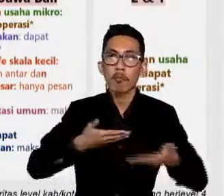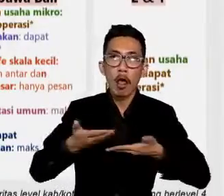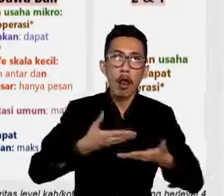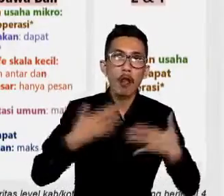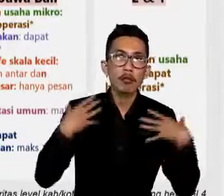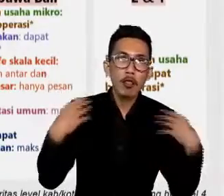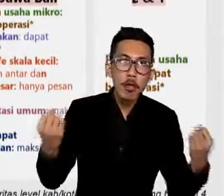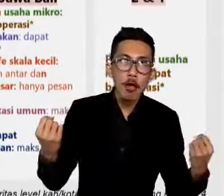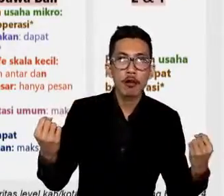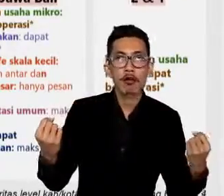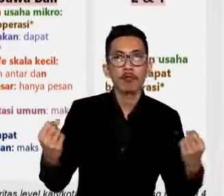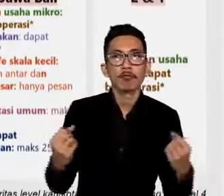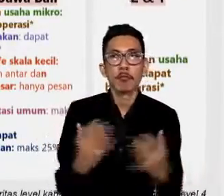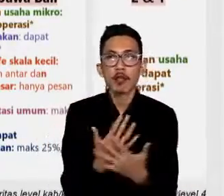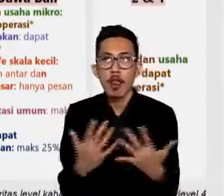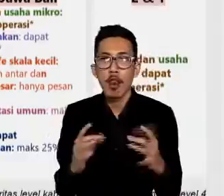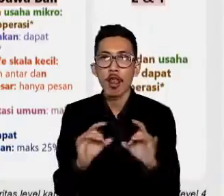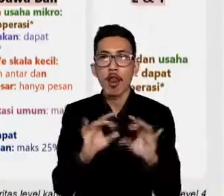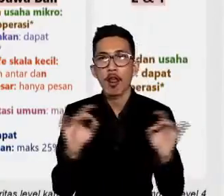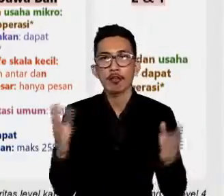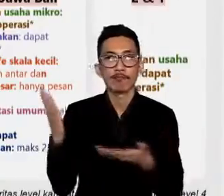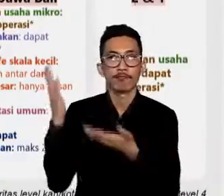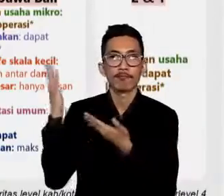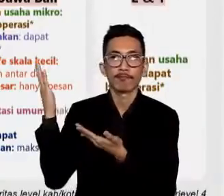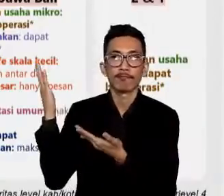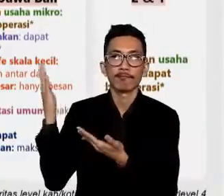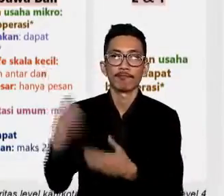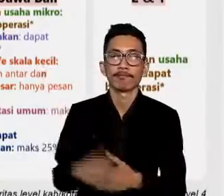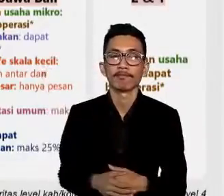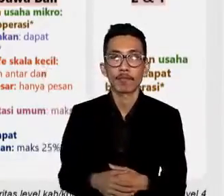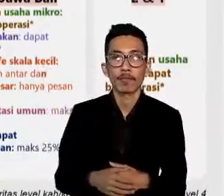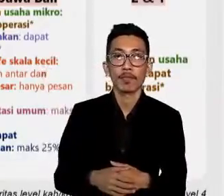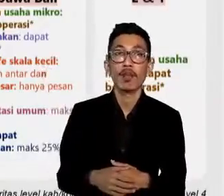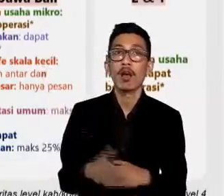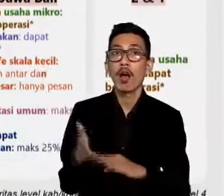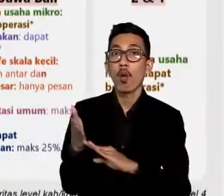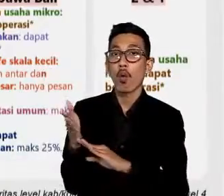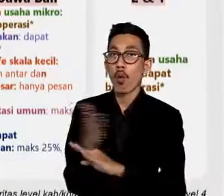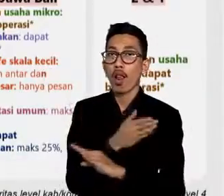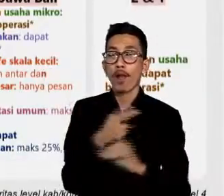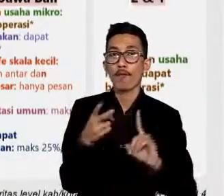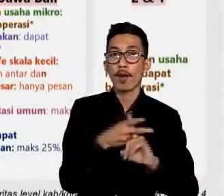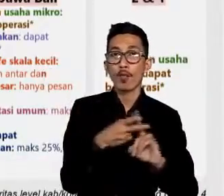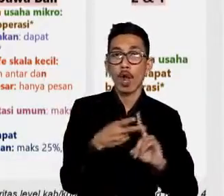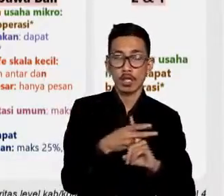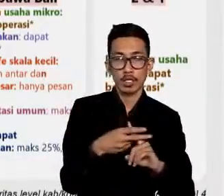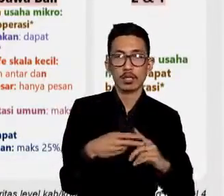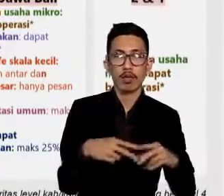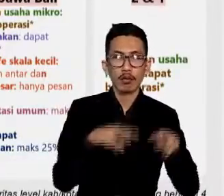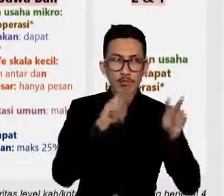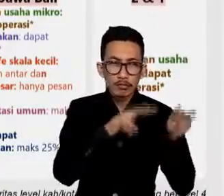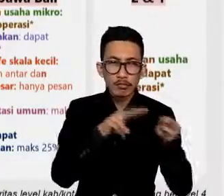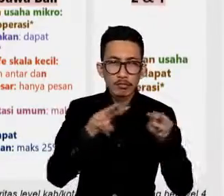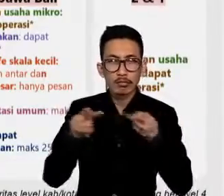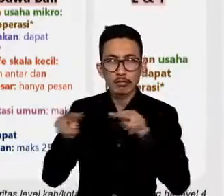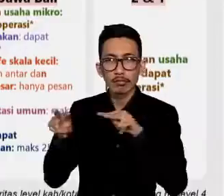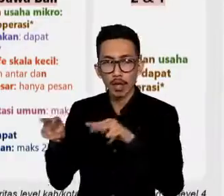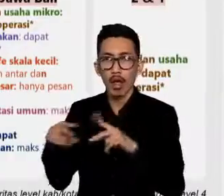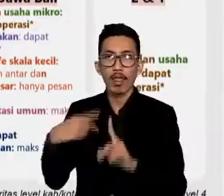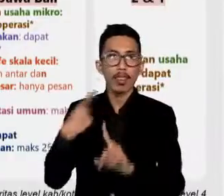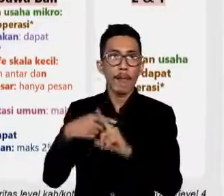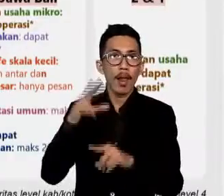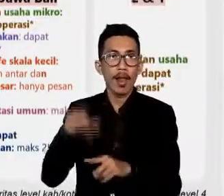kesehatan selanjutnya di awal Februari indikator berkembang lebih komprehensif dengan menambahkan